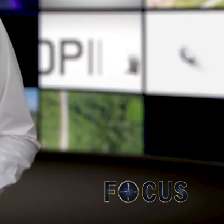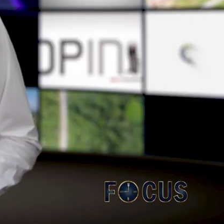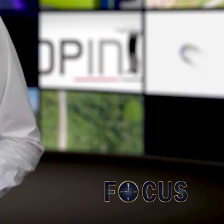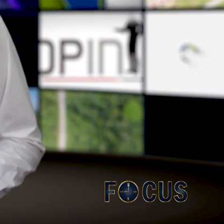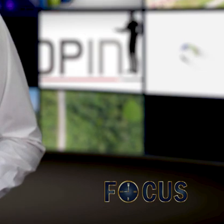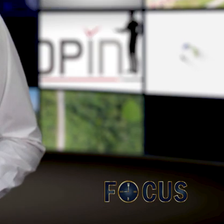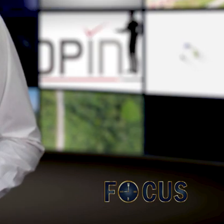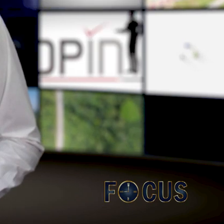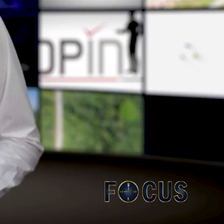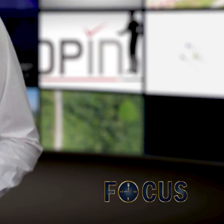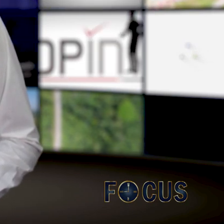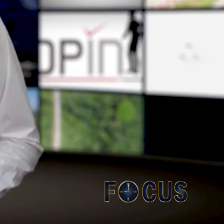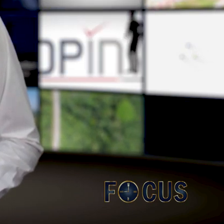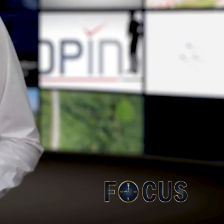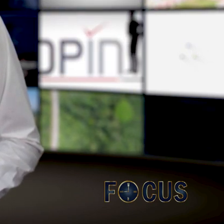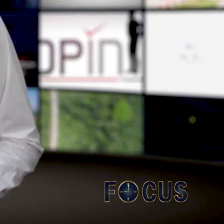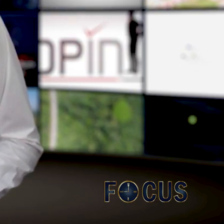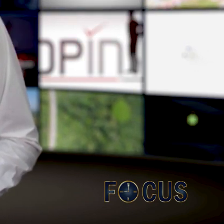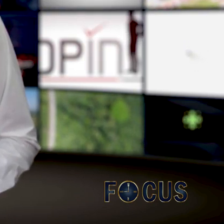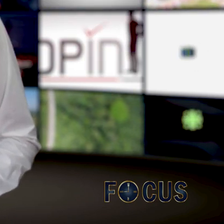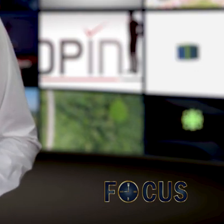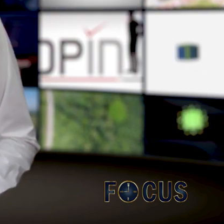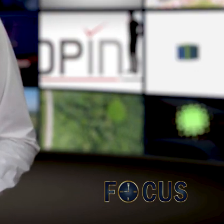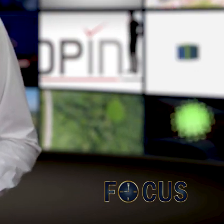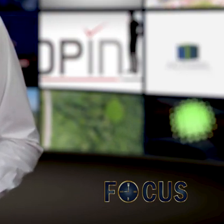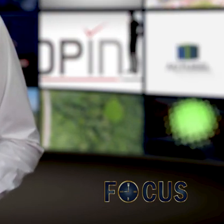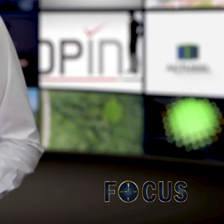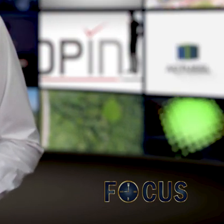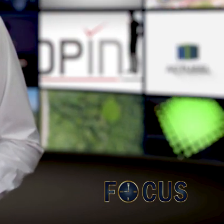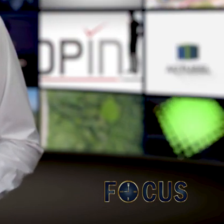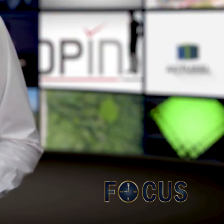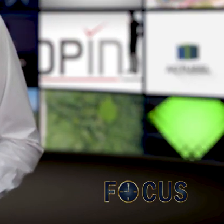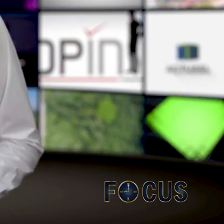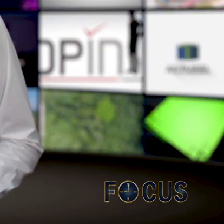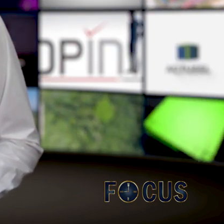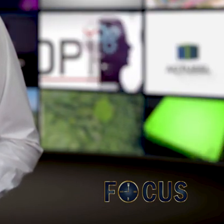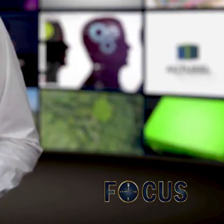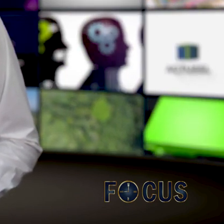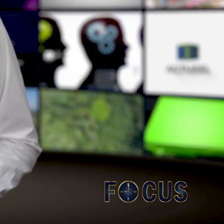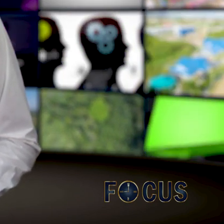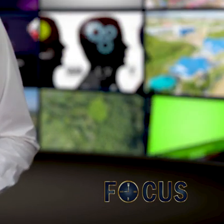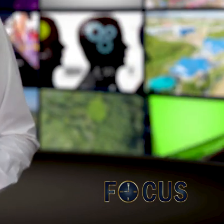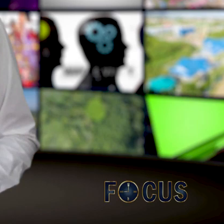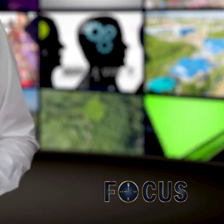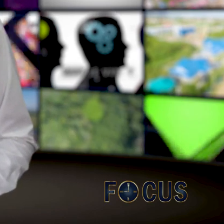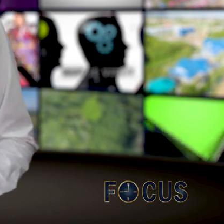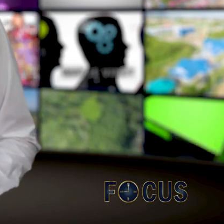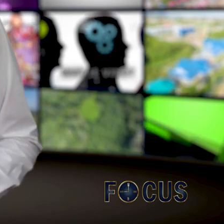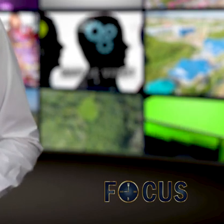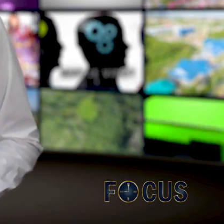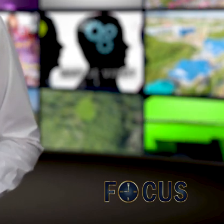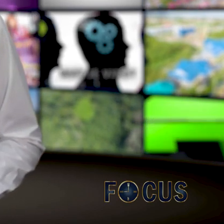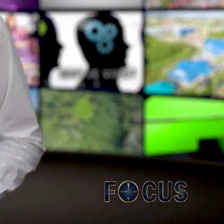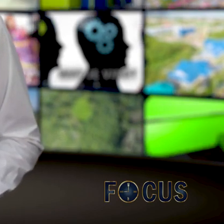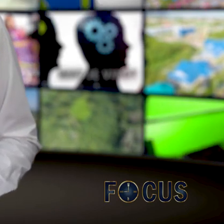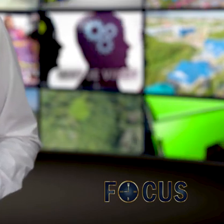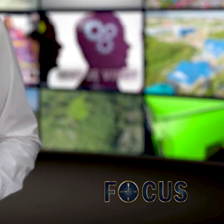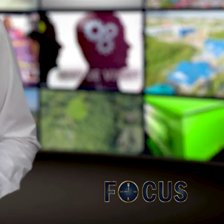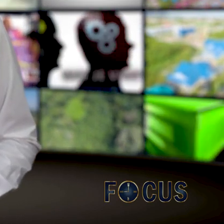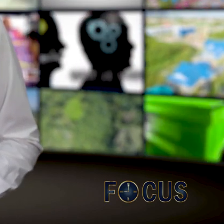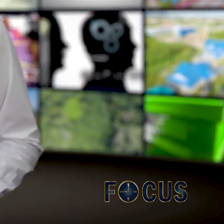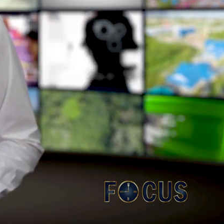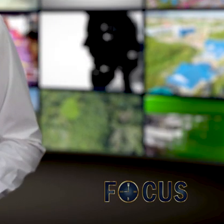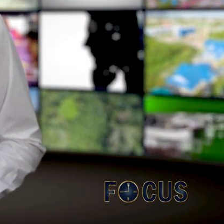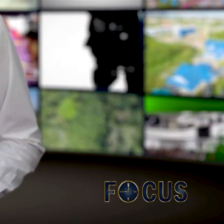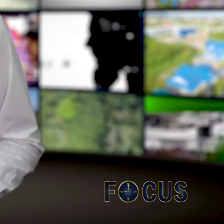De herbouwwerkzaamheden van het oude parlementsgebouw en algemene zaken, welke 6 maanden terug zijn gestart, verlopen moeizaam. Geen volle